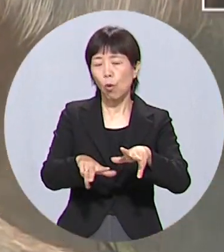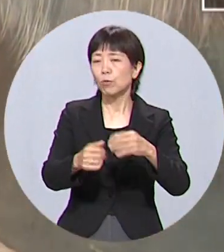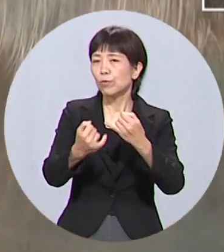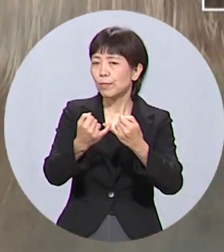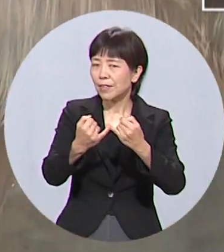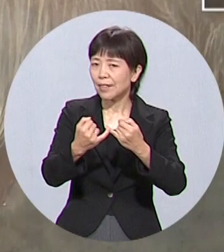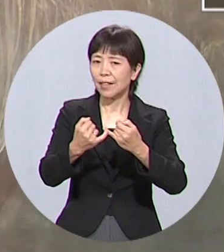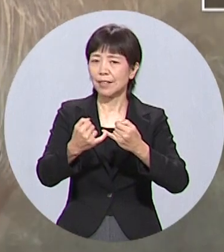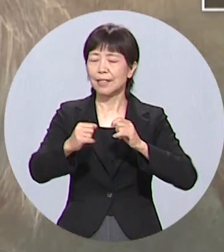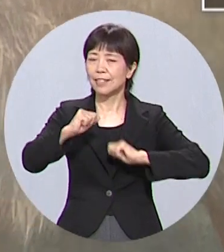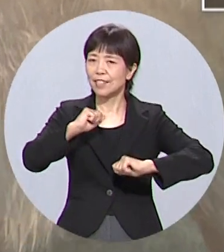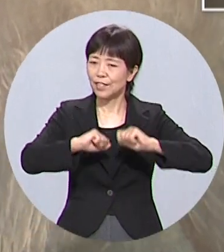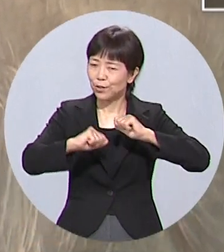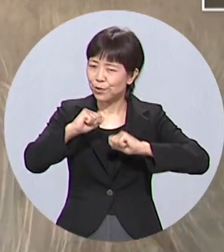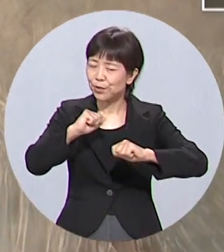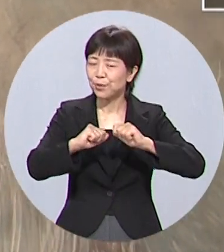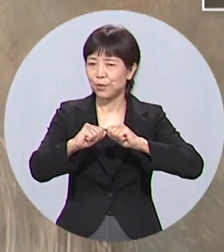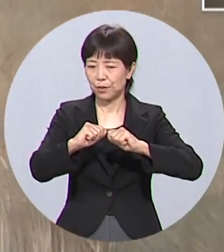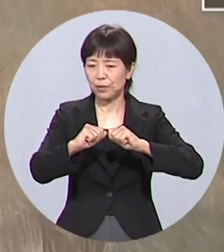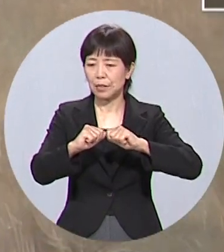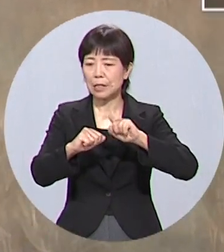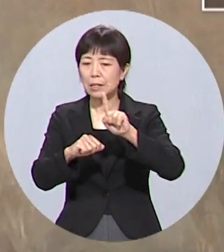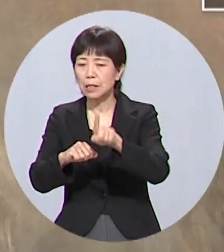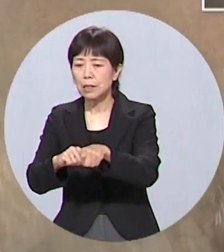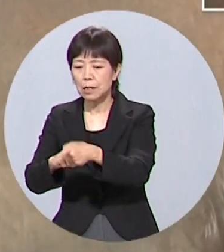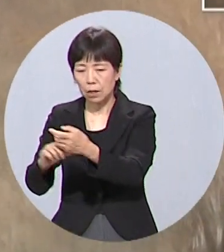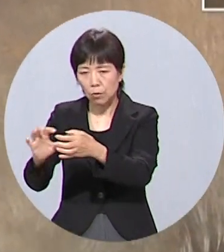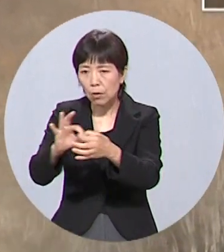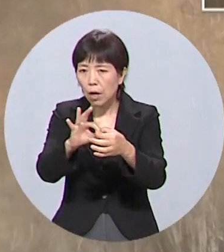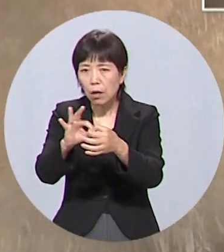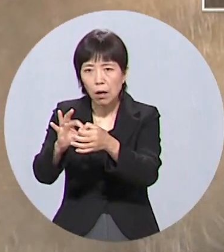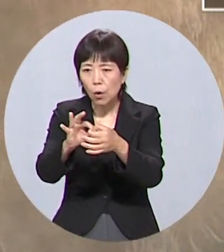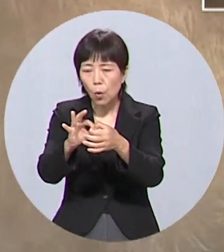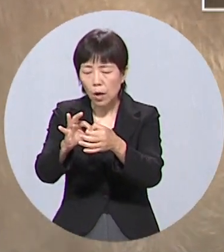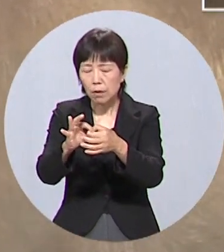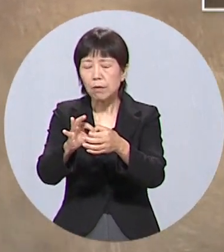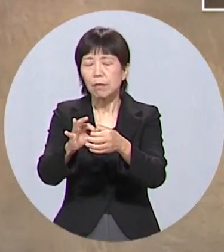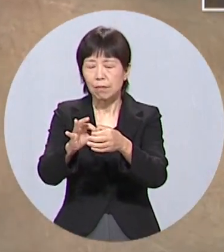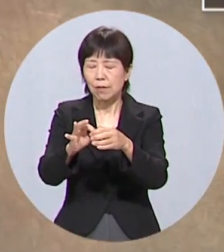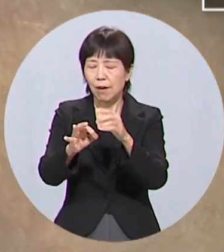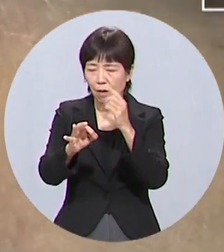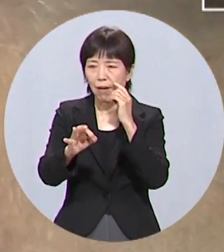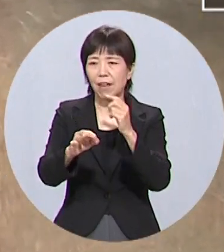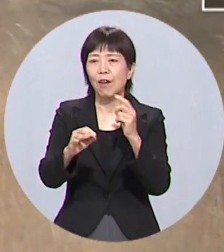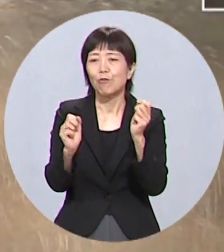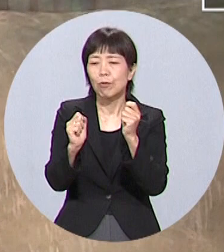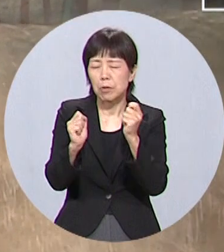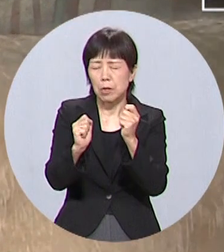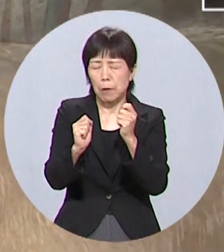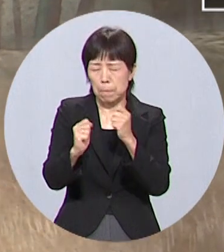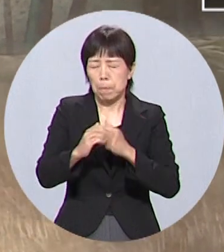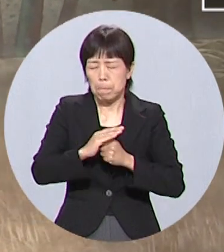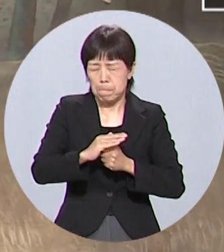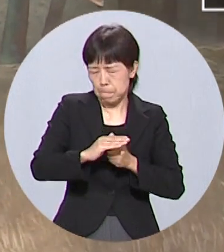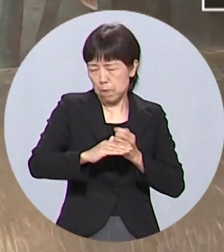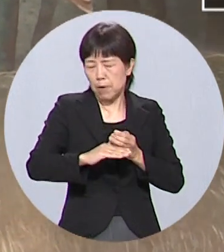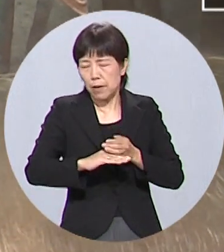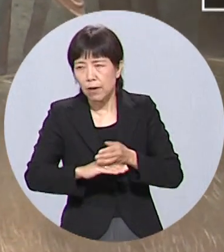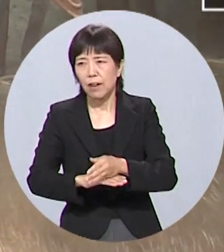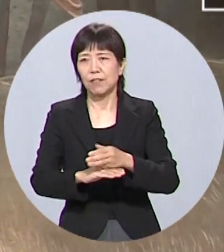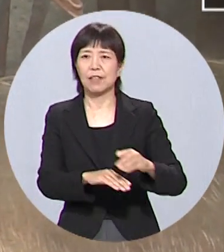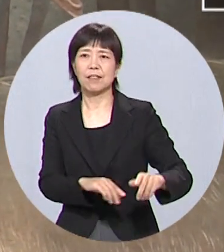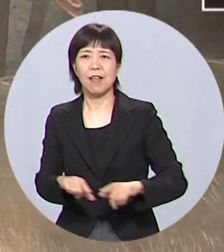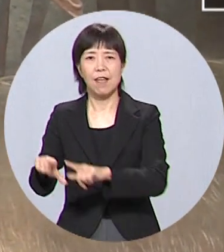に深い部分で関係しながらも寒い冬も乗り越えていくようなその生き